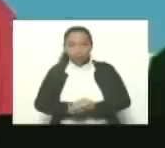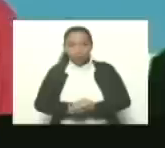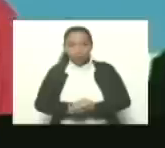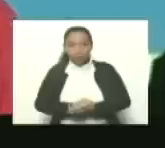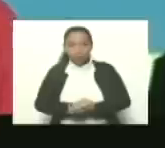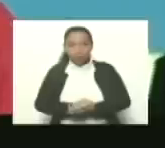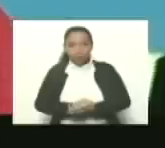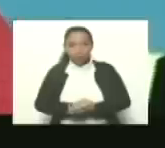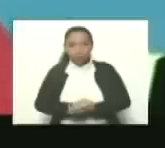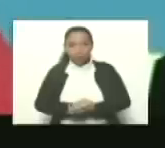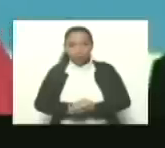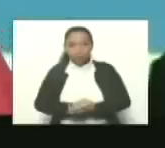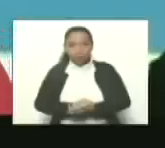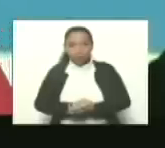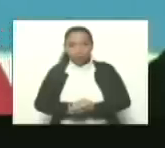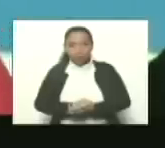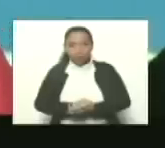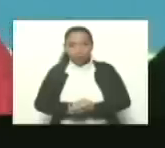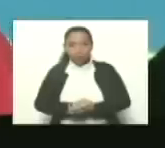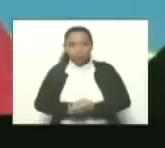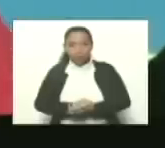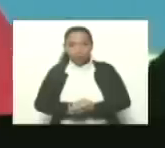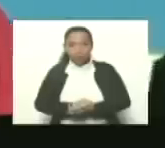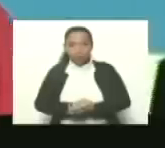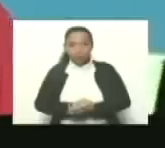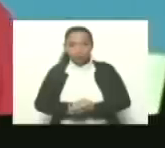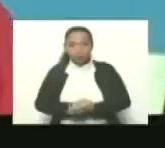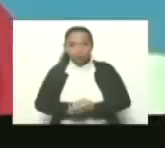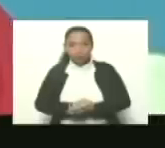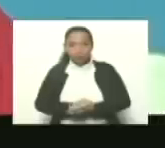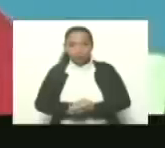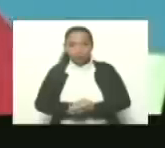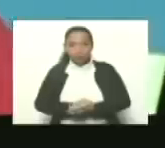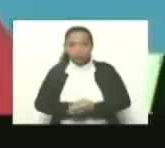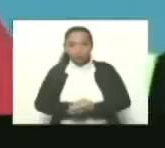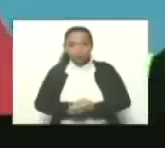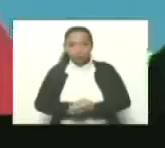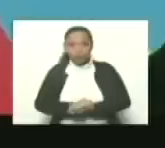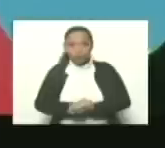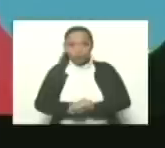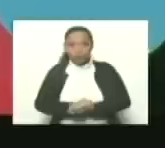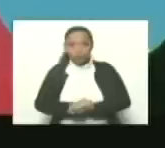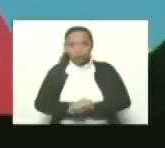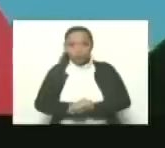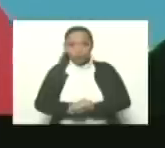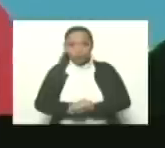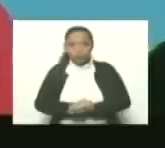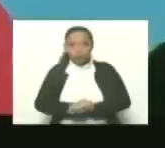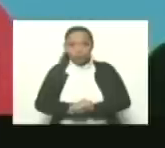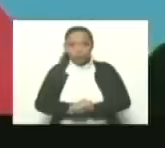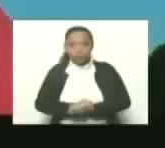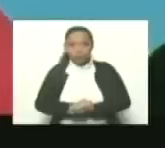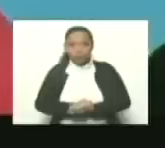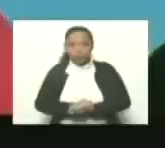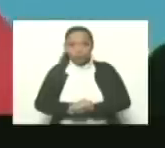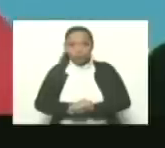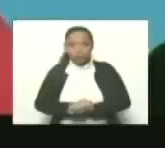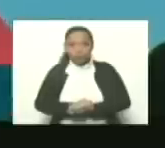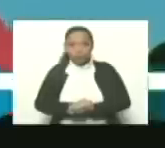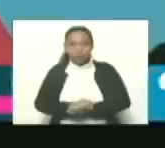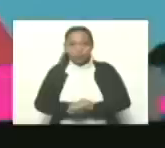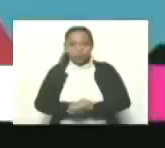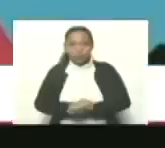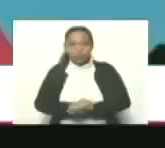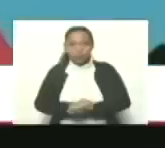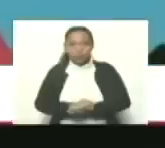ولكنني أود أن أقول أيضا للشعب الفنزويلي بأن نيكولاس مادورو هو رئيس كبير وبات